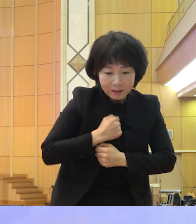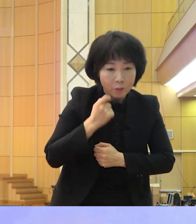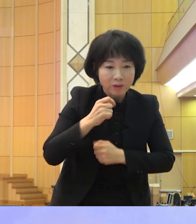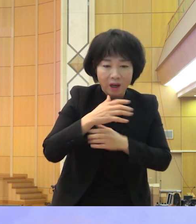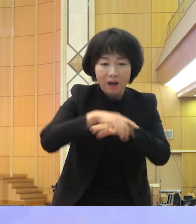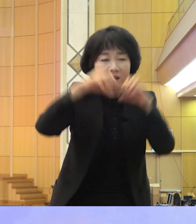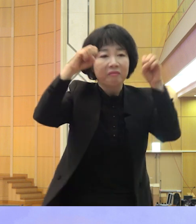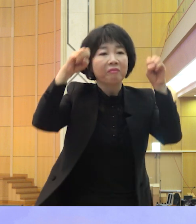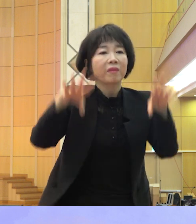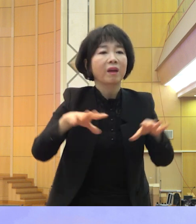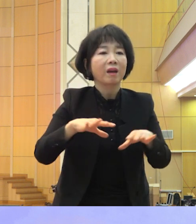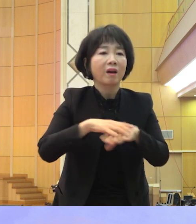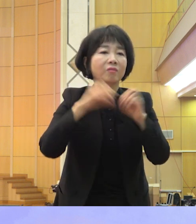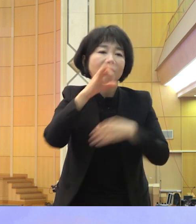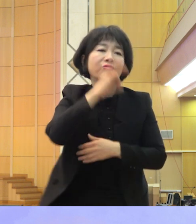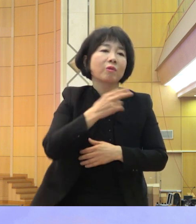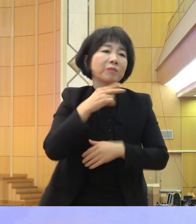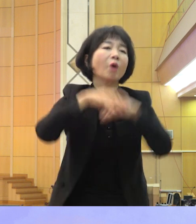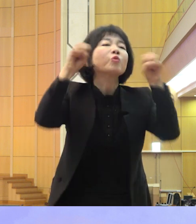다 무효가 되어버리는 것입니다.